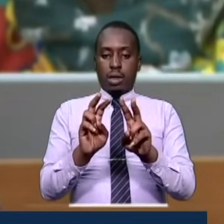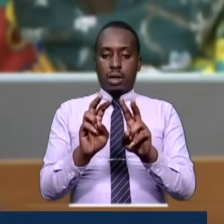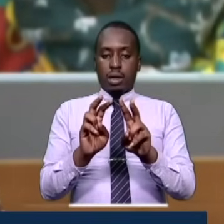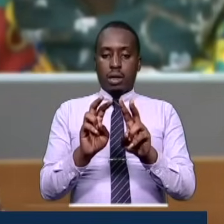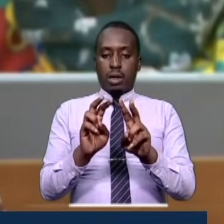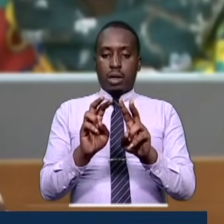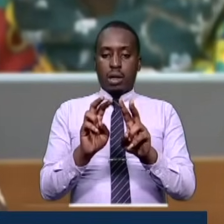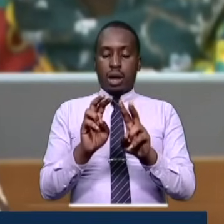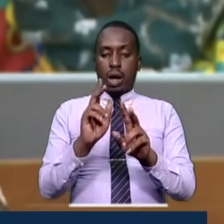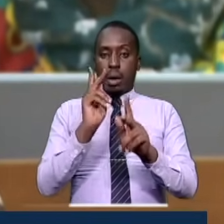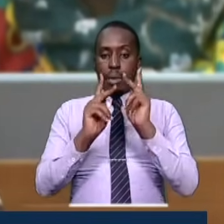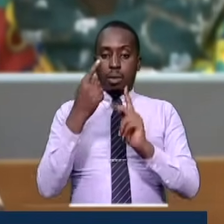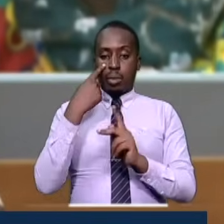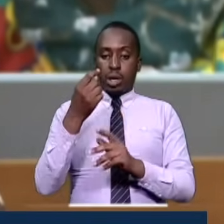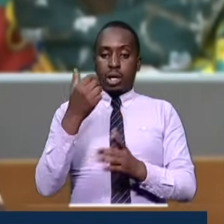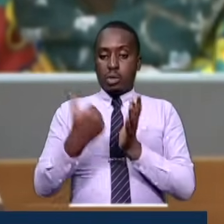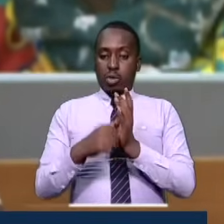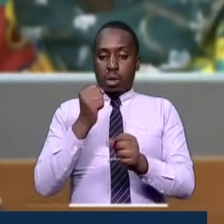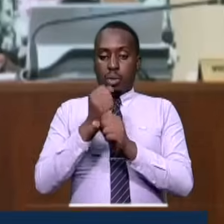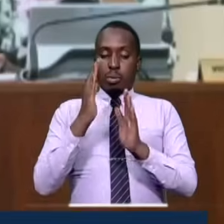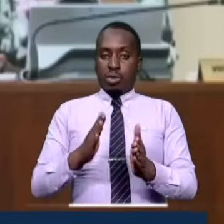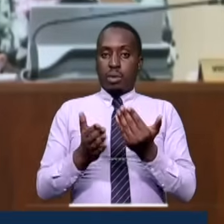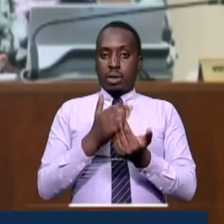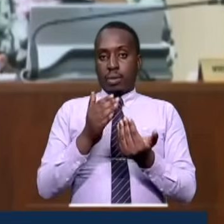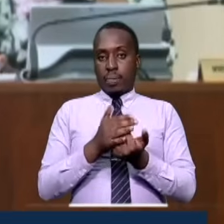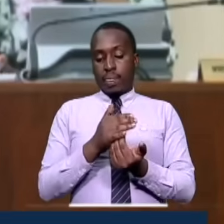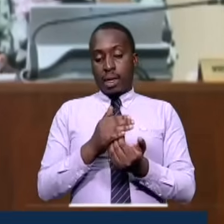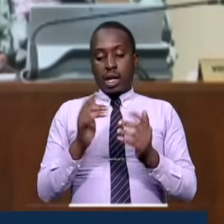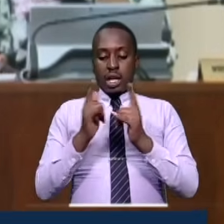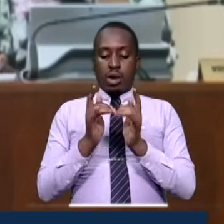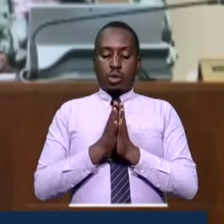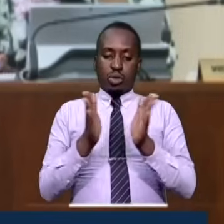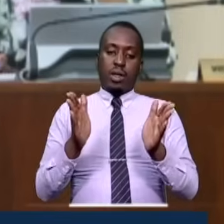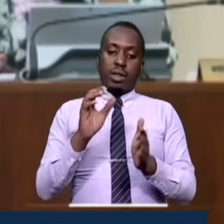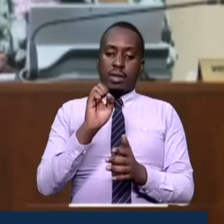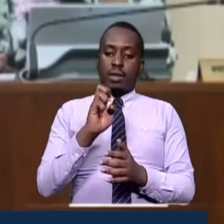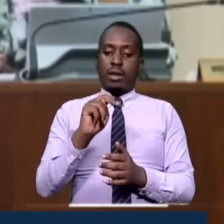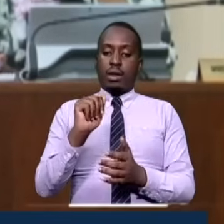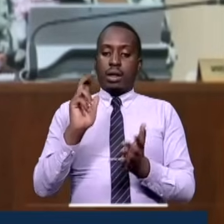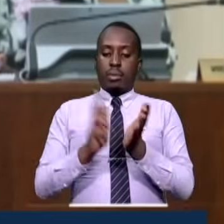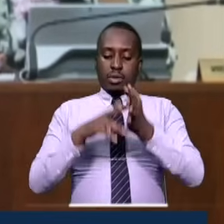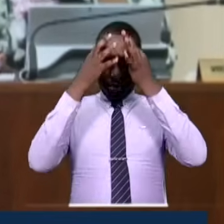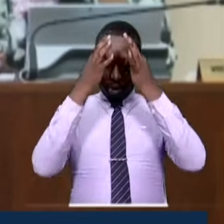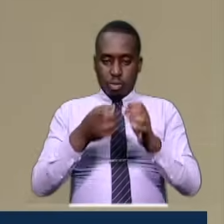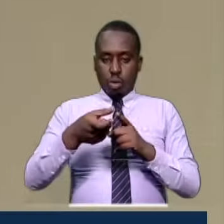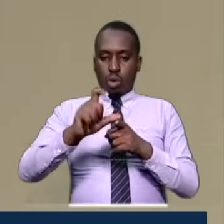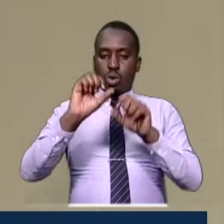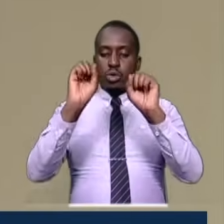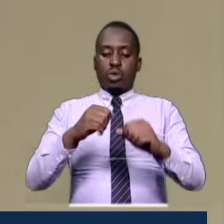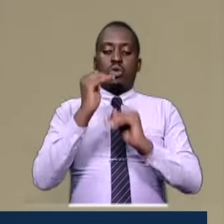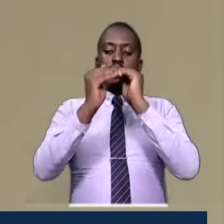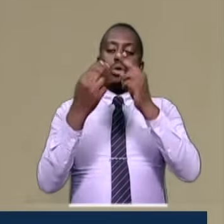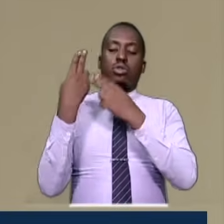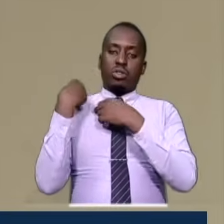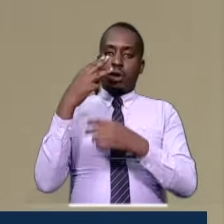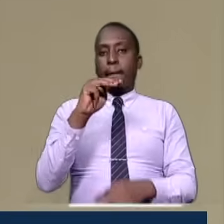nk'abayunganizi usanga ikibazo cy'abakozi bakitaho inteko rusange ya sena yemeje imyanzuro irimo kongera ubushobozi urwego rushinzwe